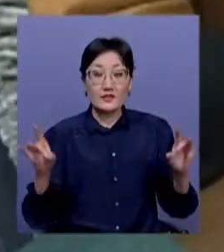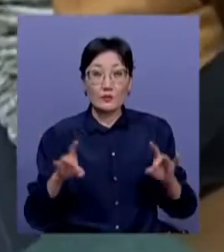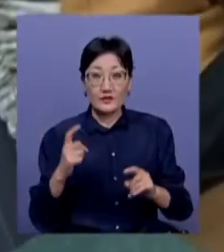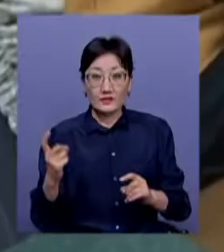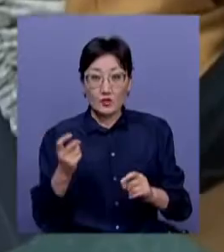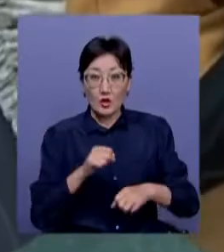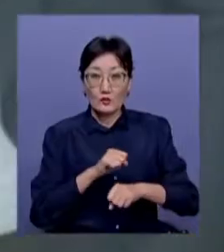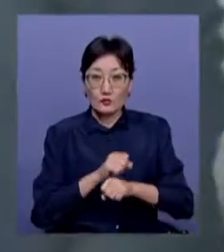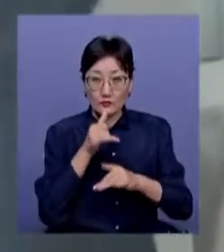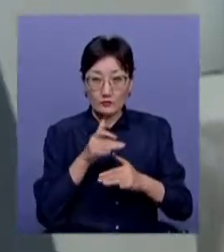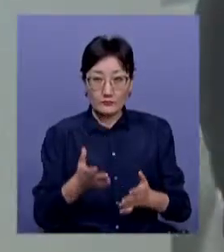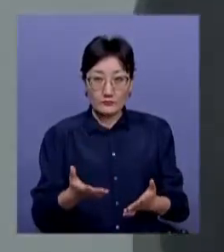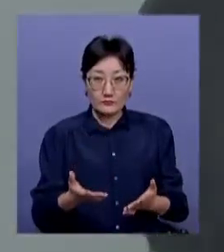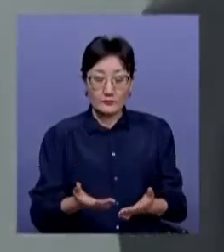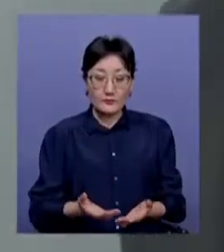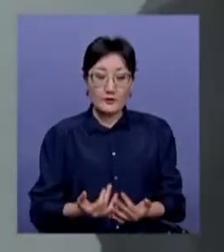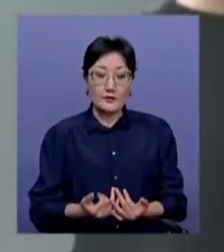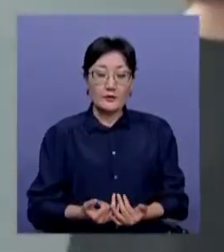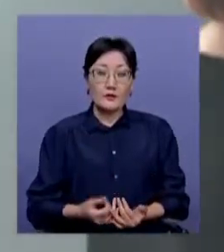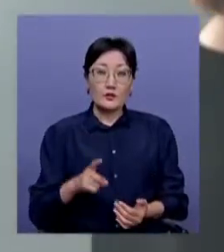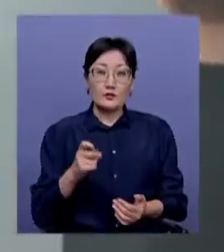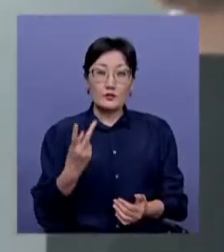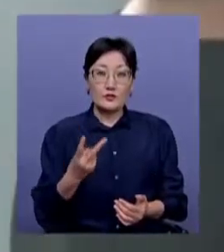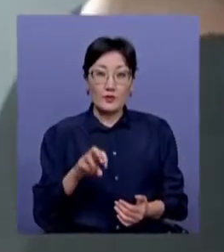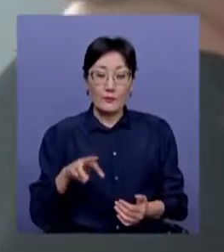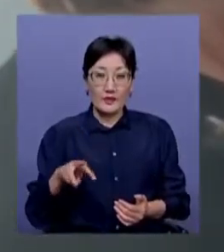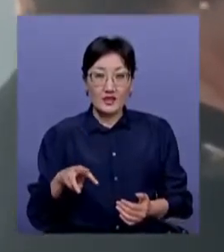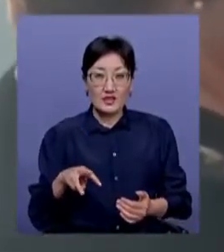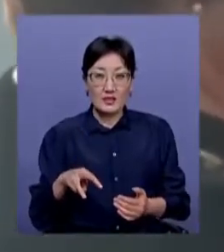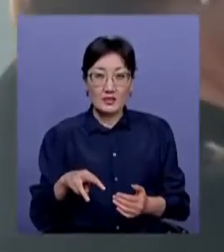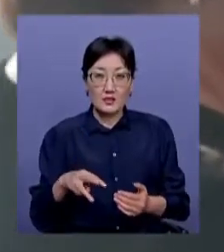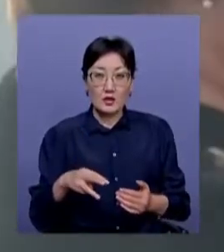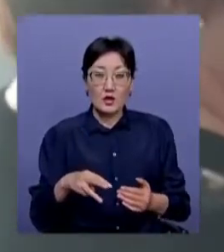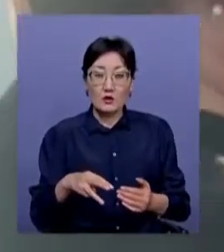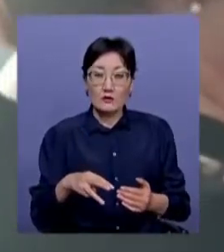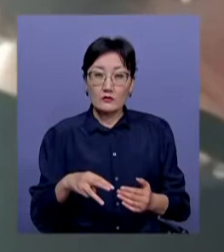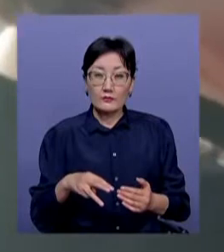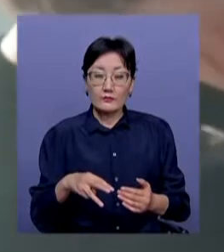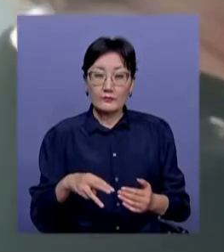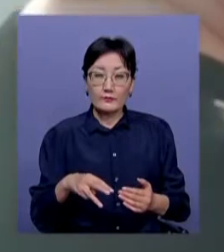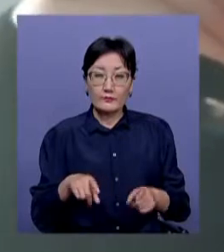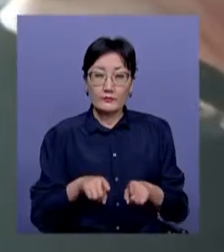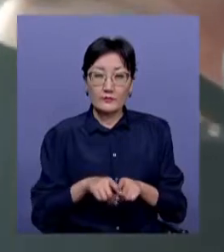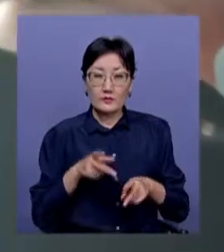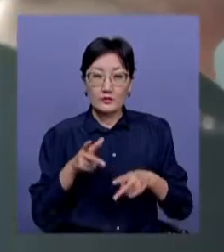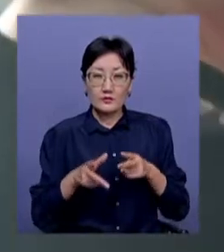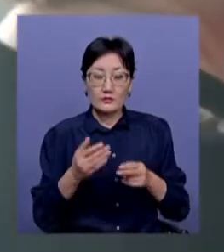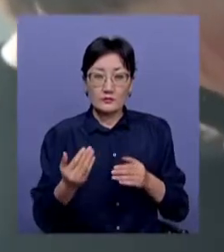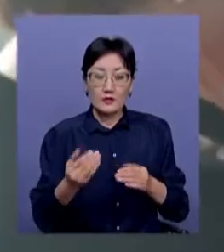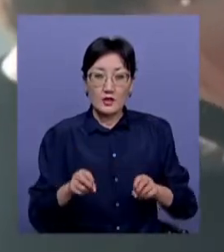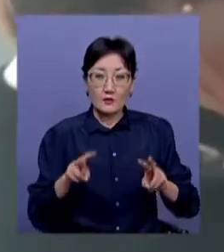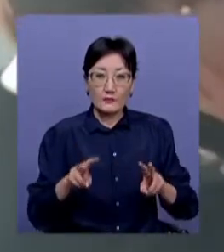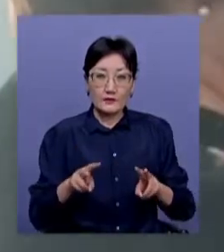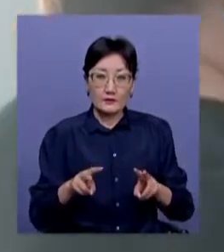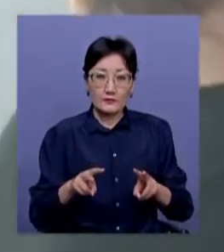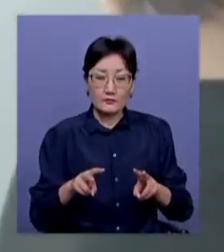иелерінде тоқтатар емес. Бізге 102-ге арызды осында қойып отырады. Сонымен мына арнайы